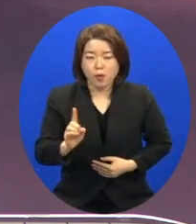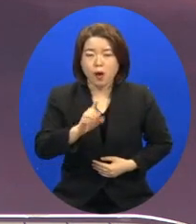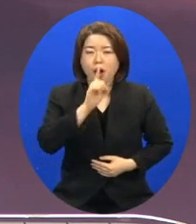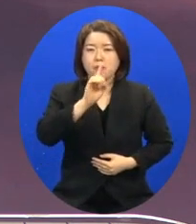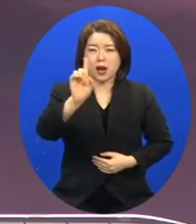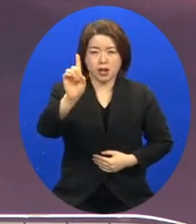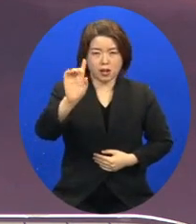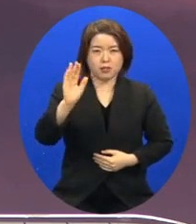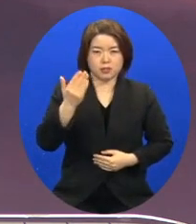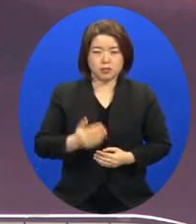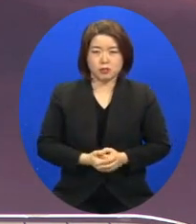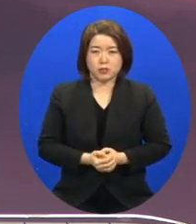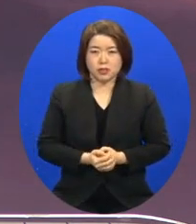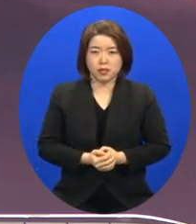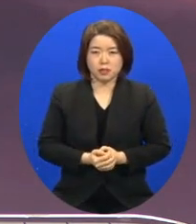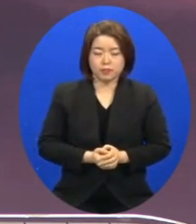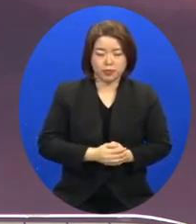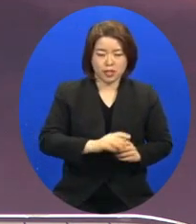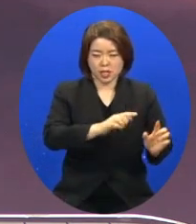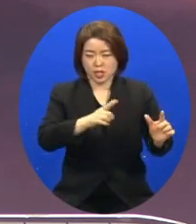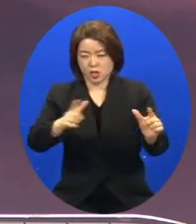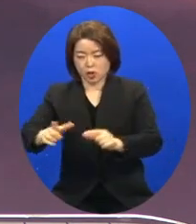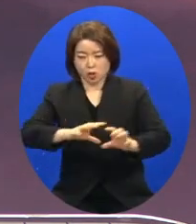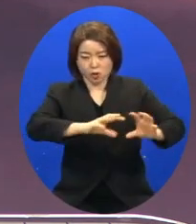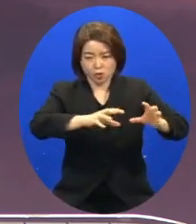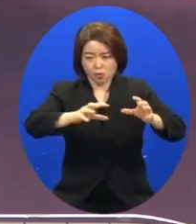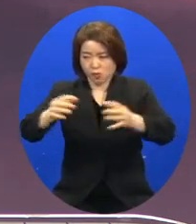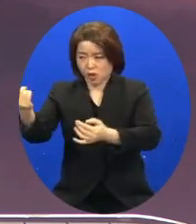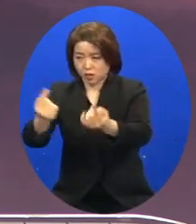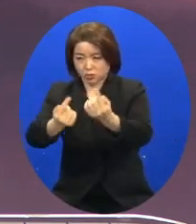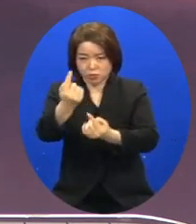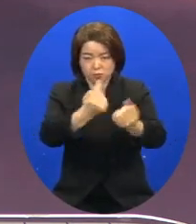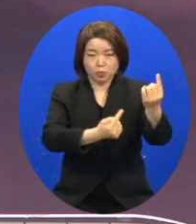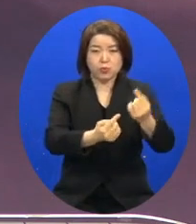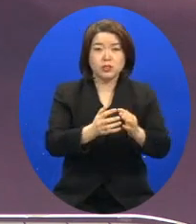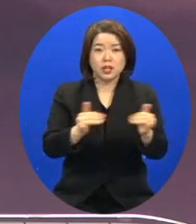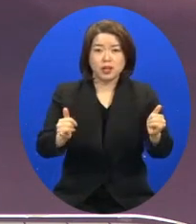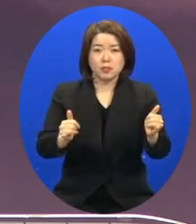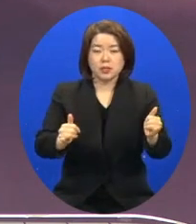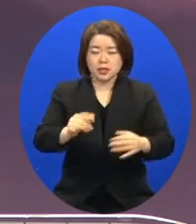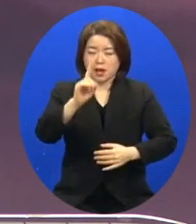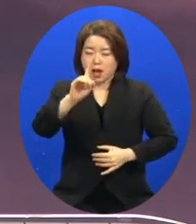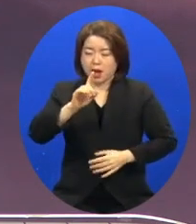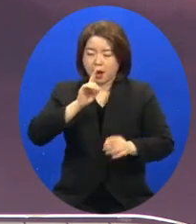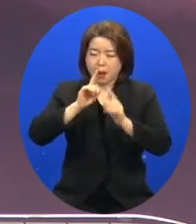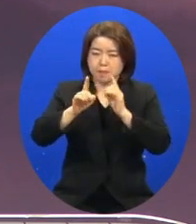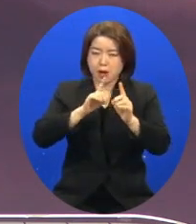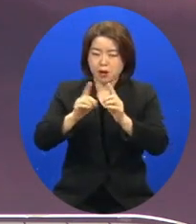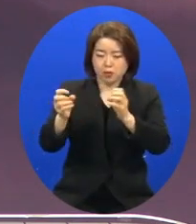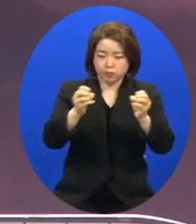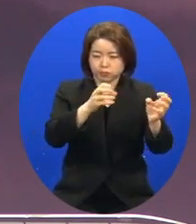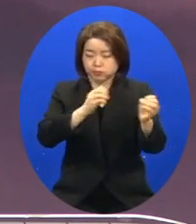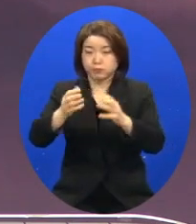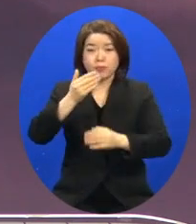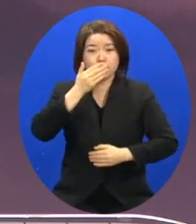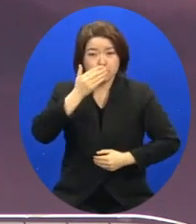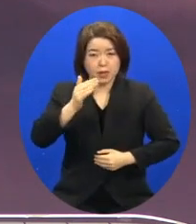되었습니다. 여러 나라에서 온 사람들이 한 말로 다 의사소통이 되게